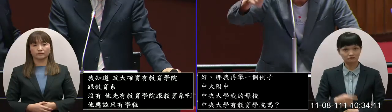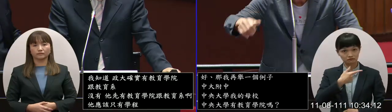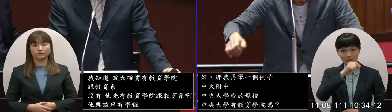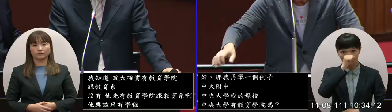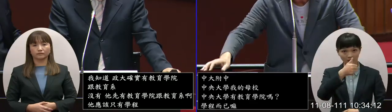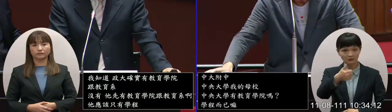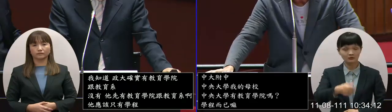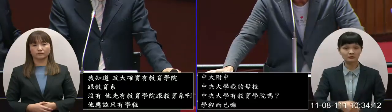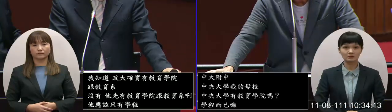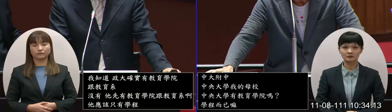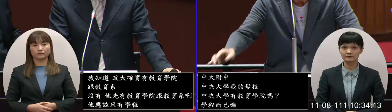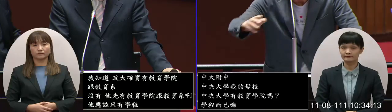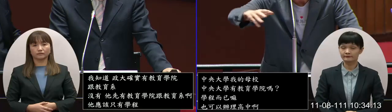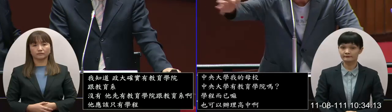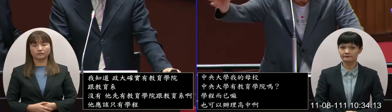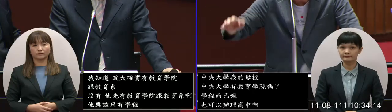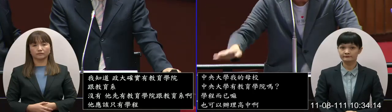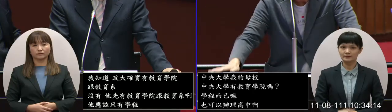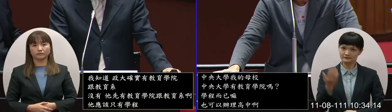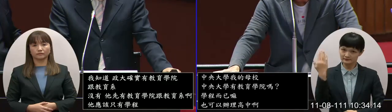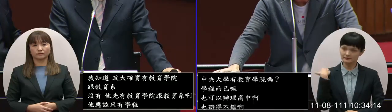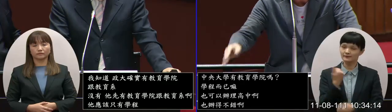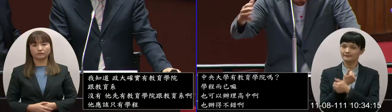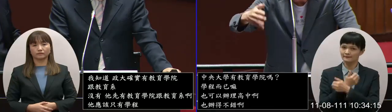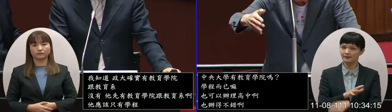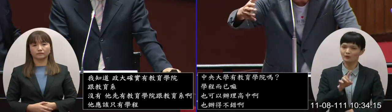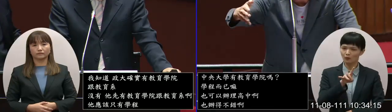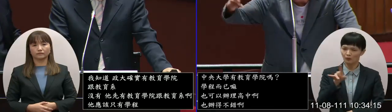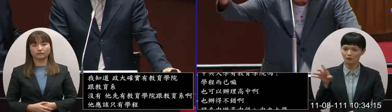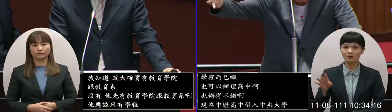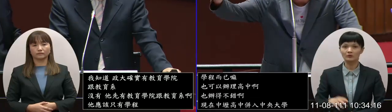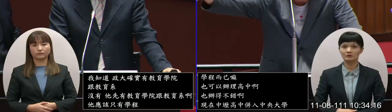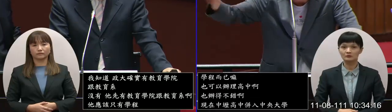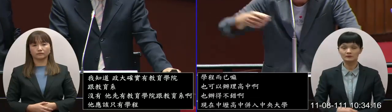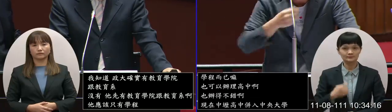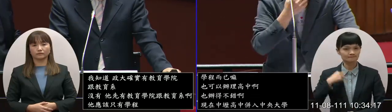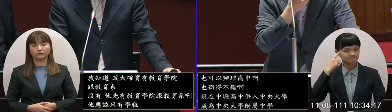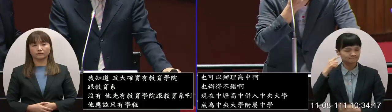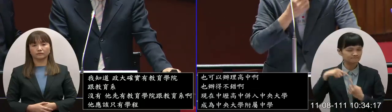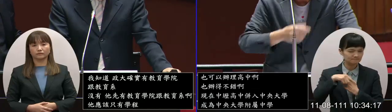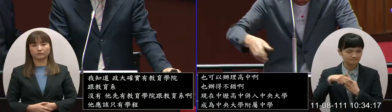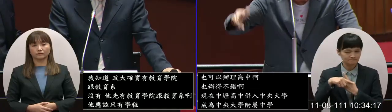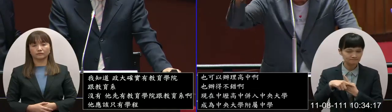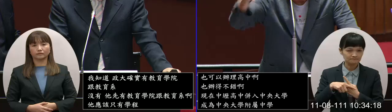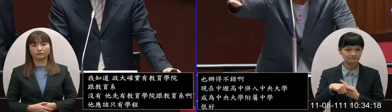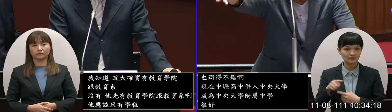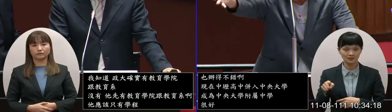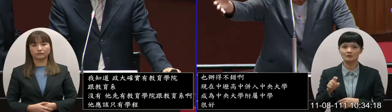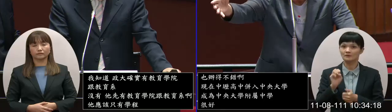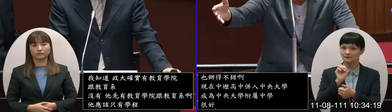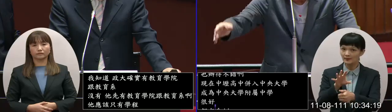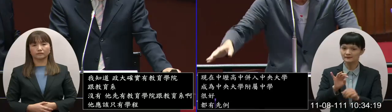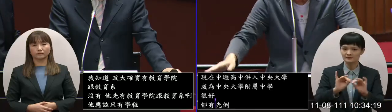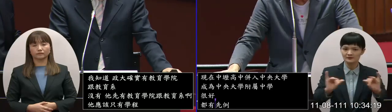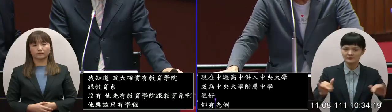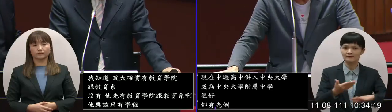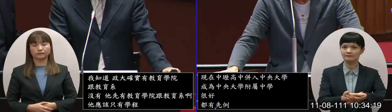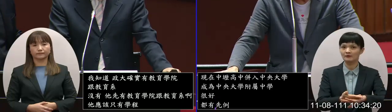好。都有先例，我们在帮他们想方设法，说你这个闲置的用